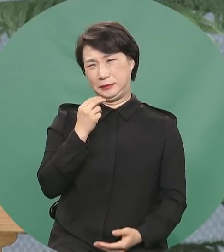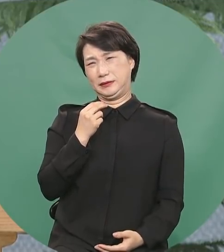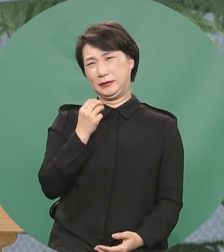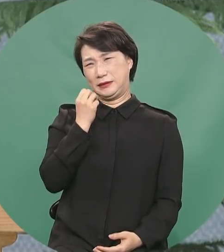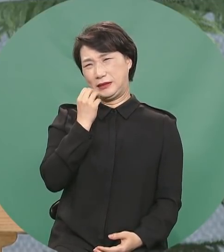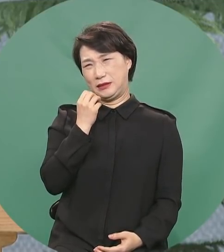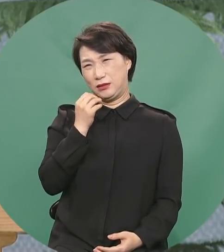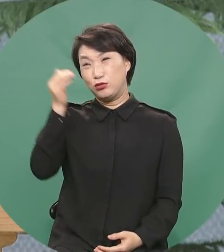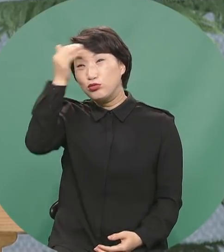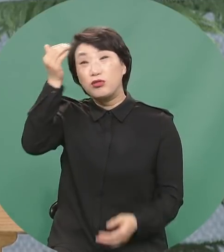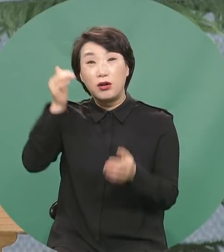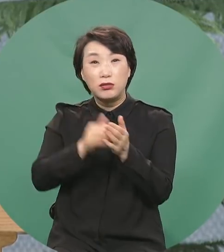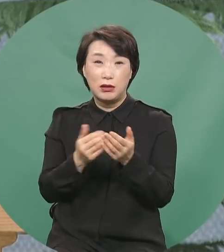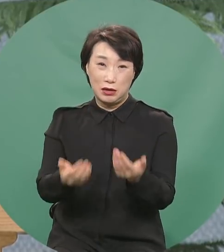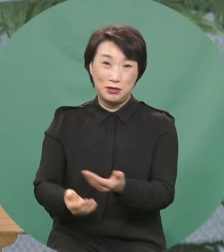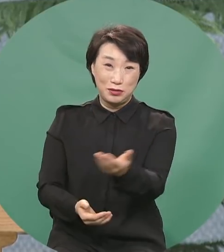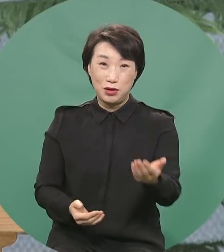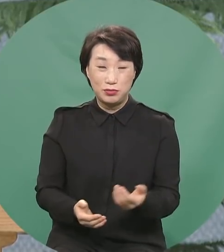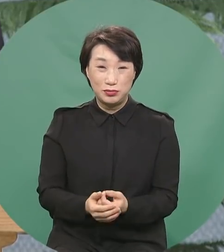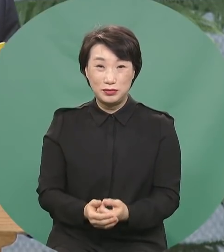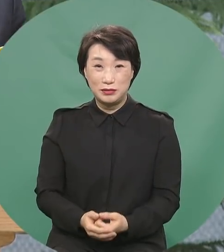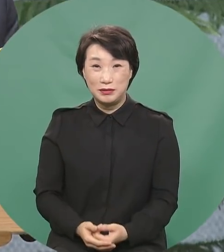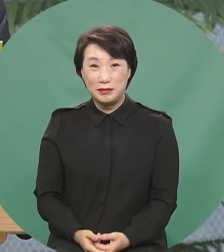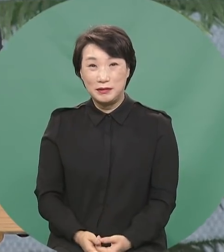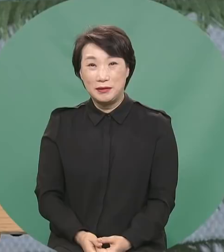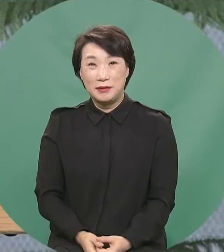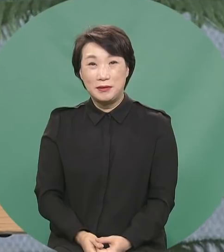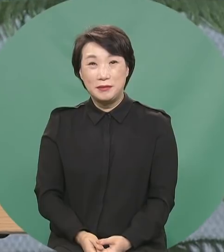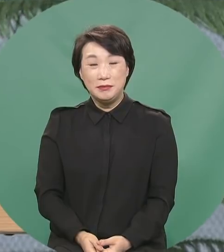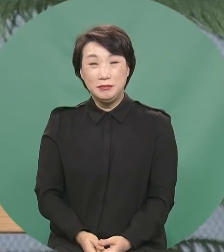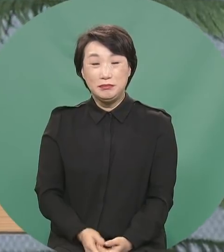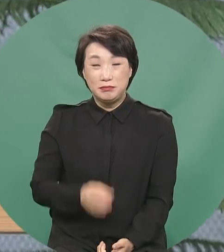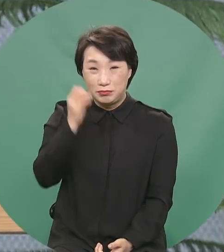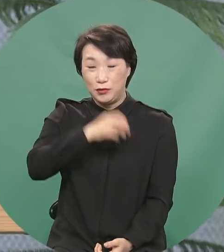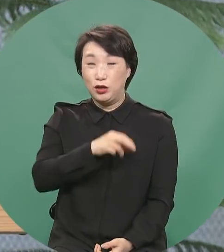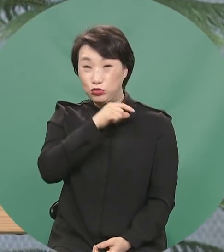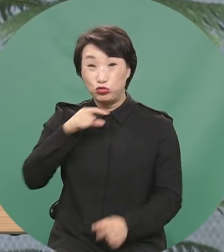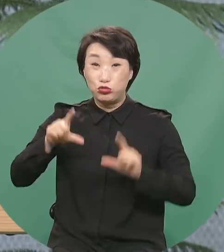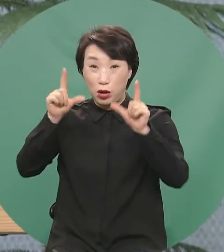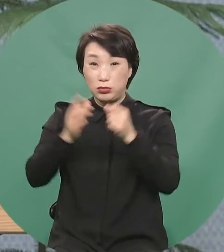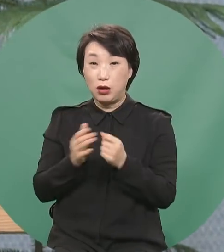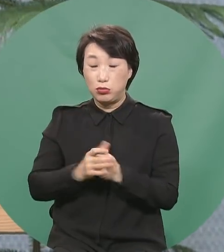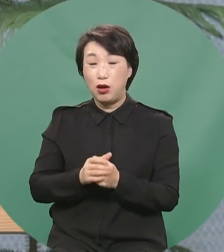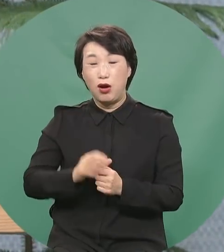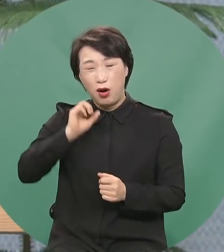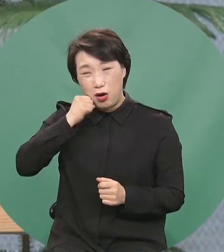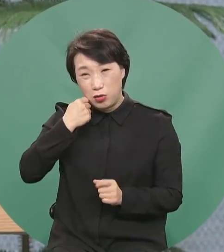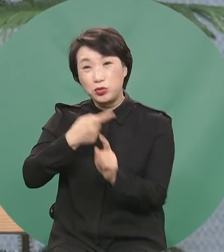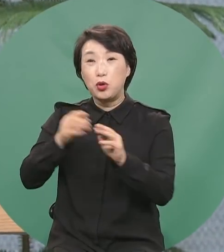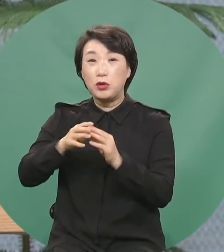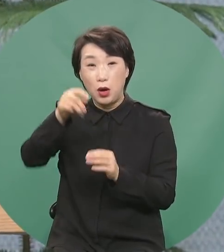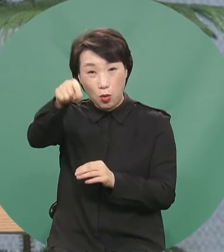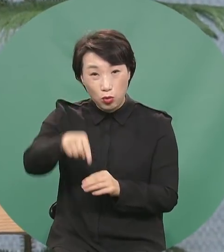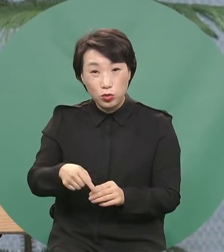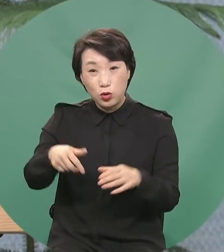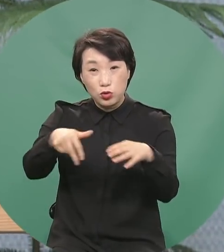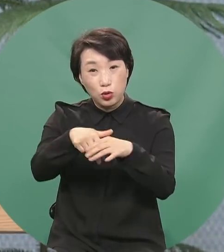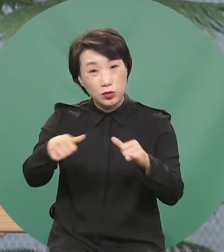있는 자냐, 기경꾼이냐, 그냥 주일날이니까 교회 오는 종교인에